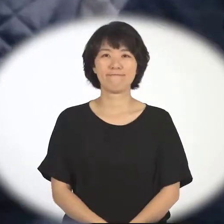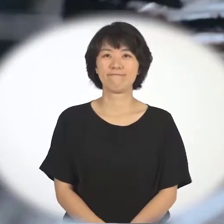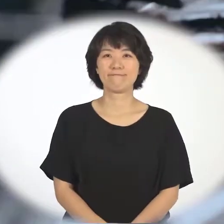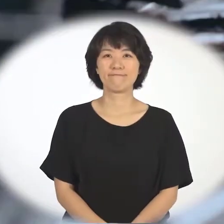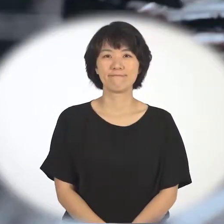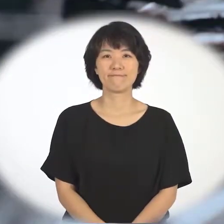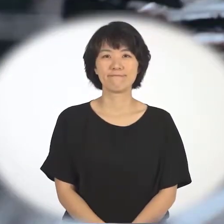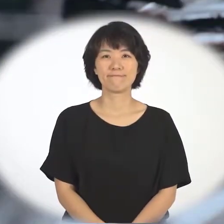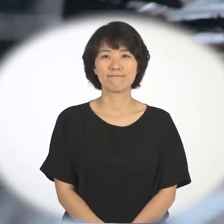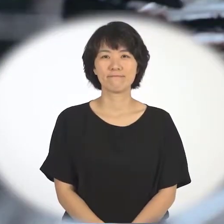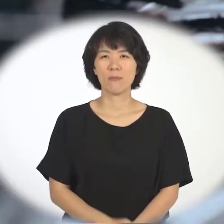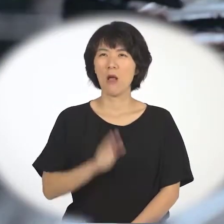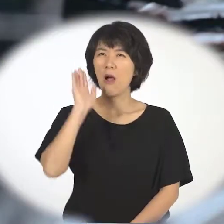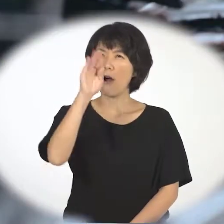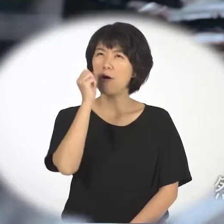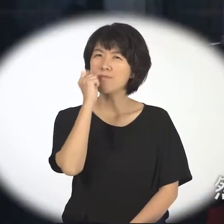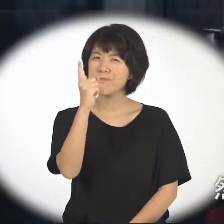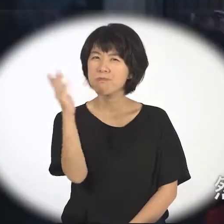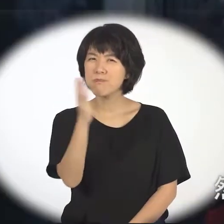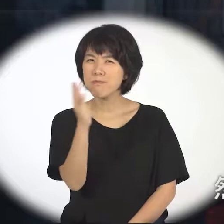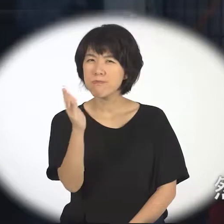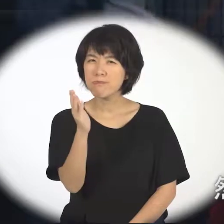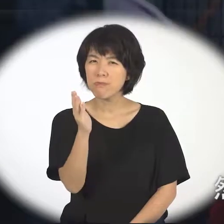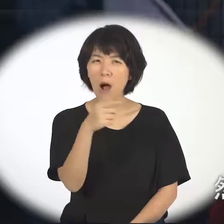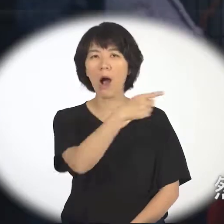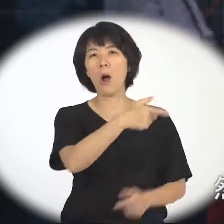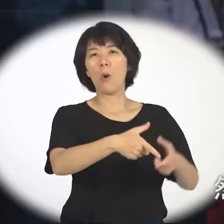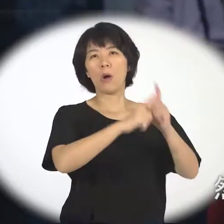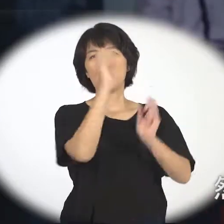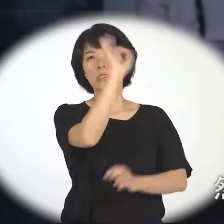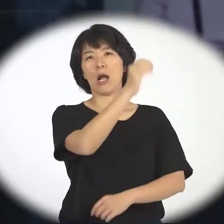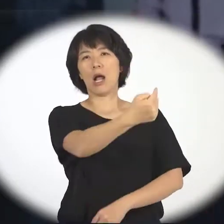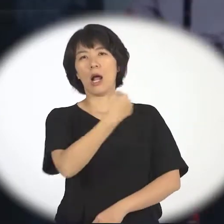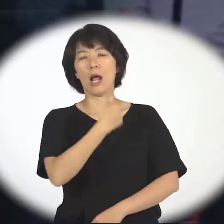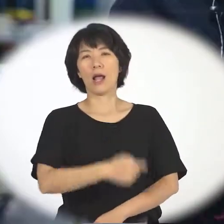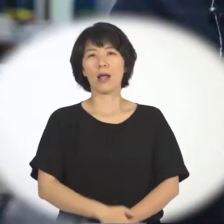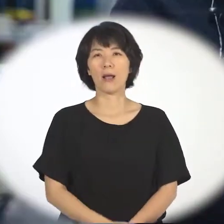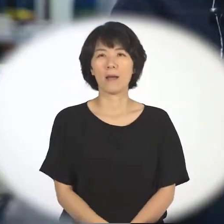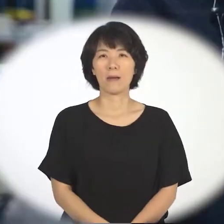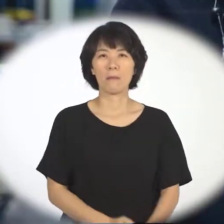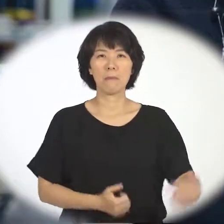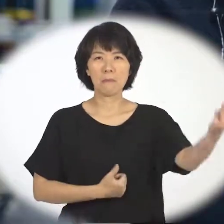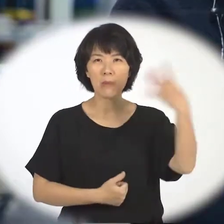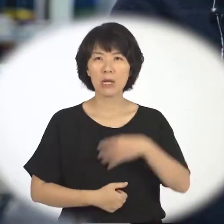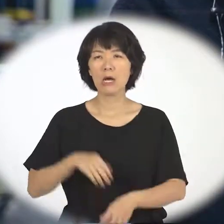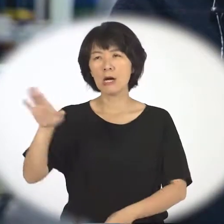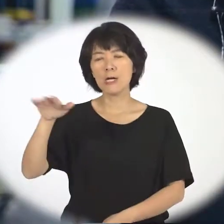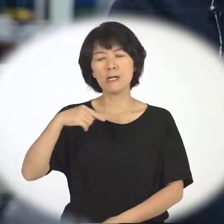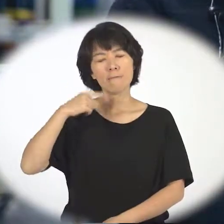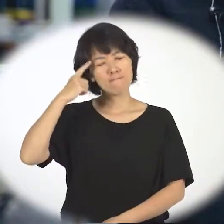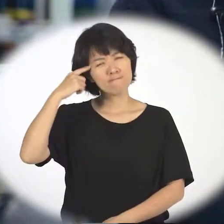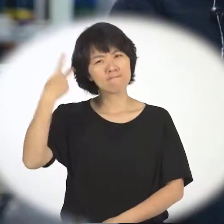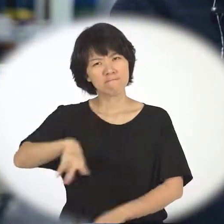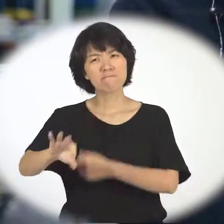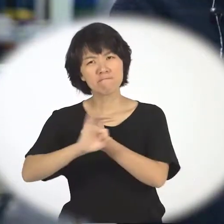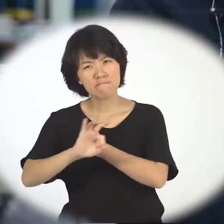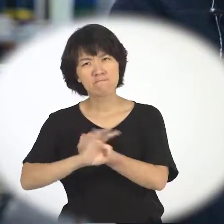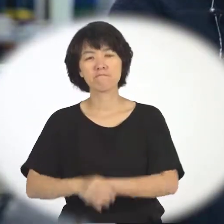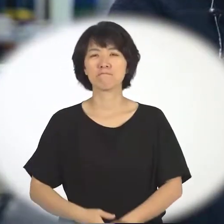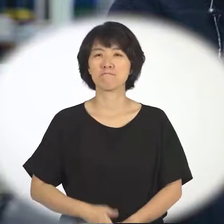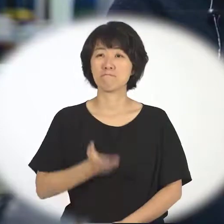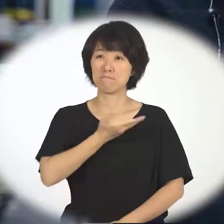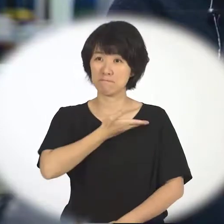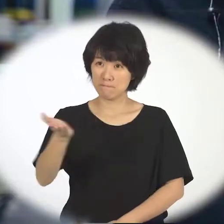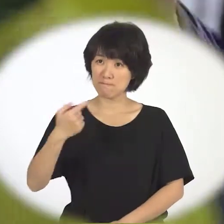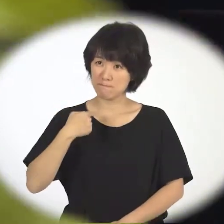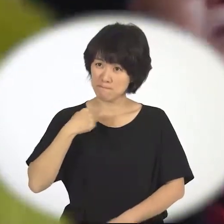走了。好像在过了大概1个月左右吧，他主动跟我联络，就说：“老板娘，我还是想试